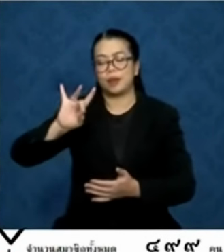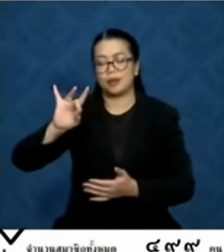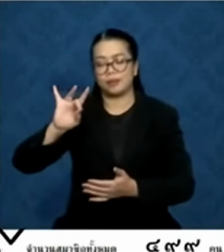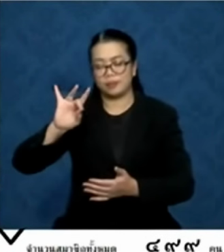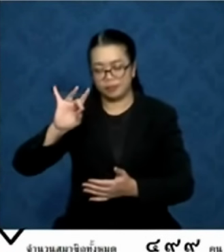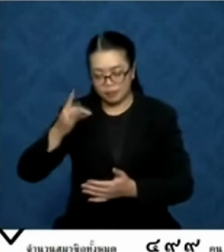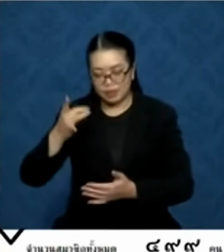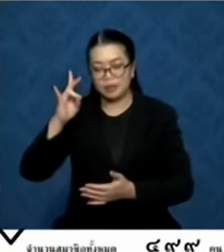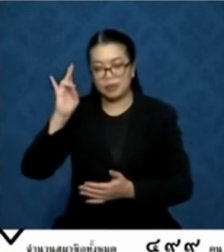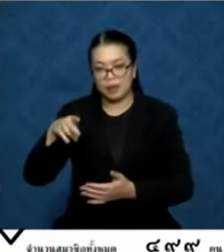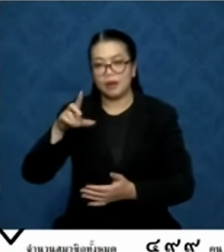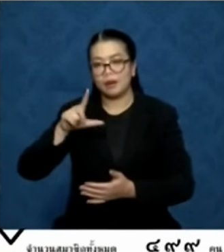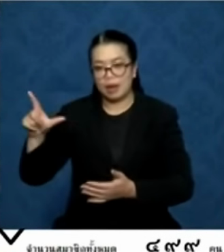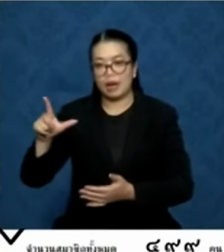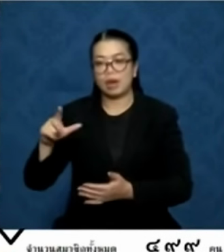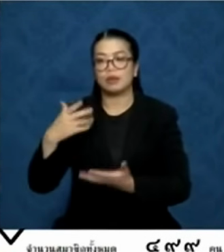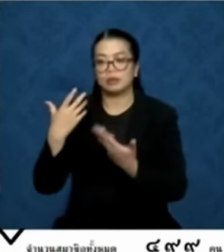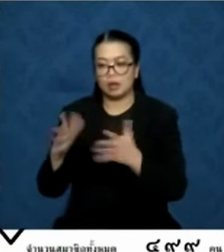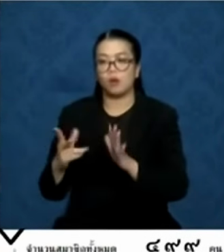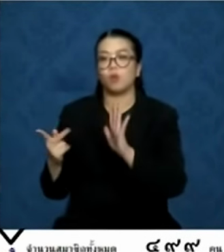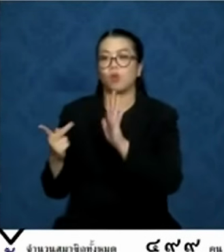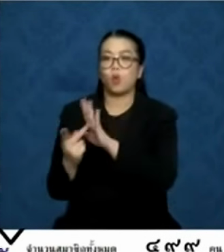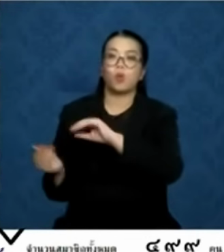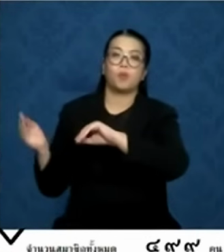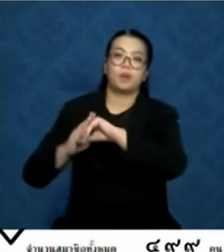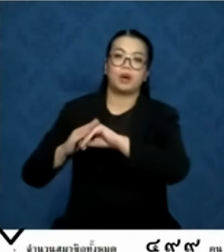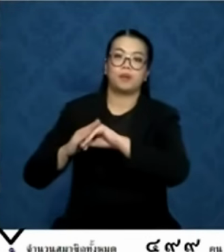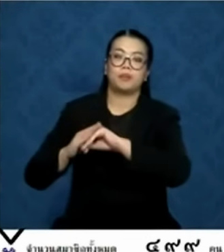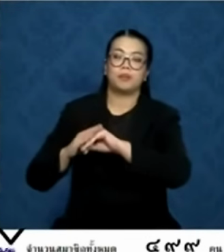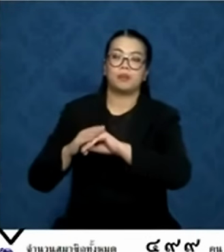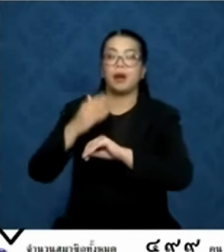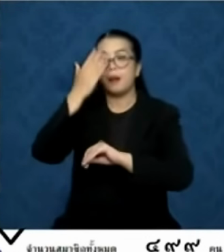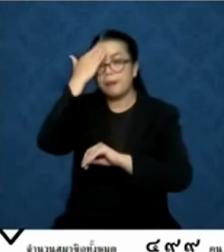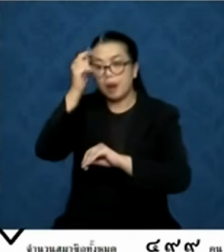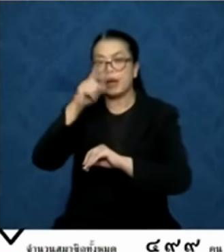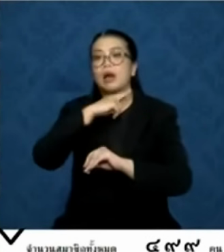2,787,000 ล้านบาทและเป็นการกู้เพื่อชดเชยการขาดดุล